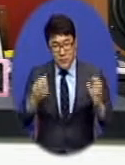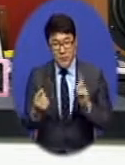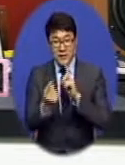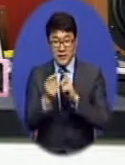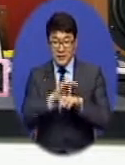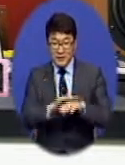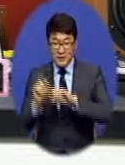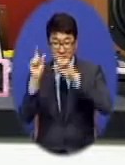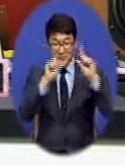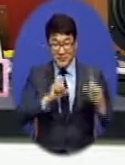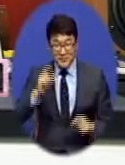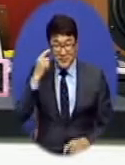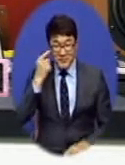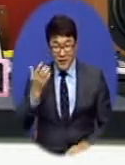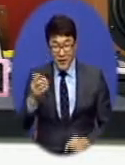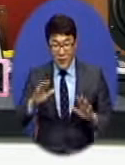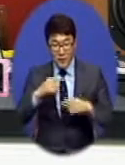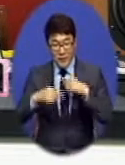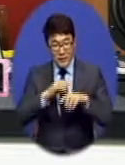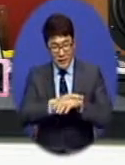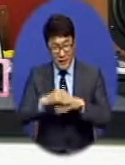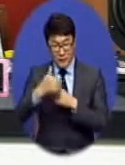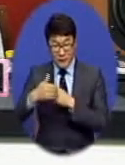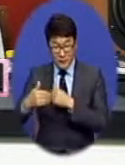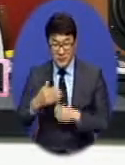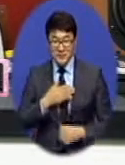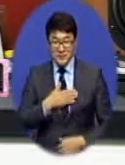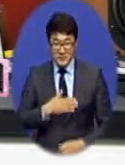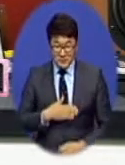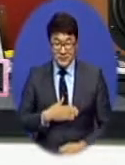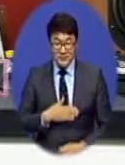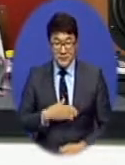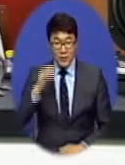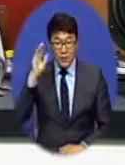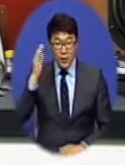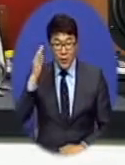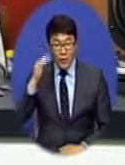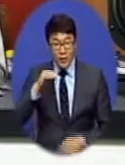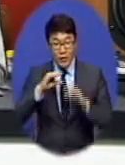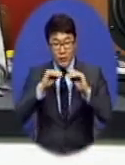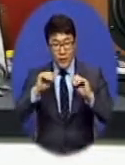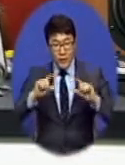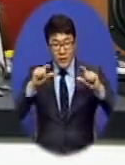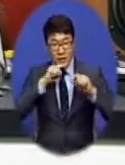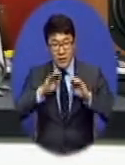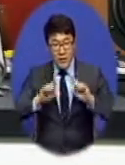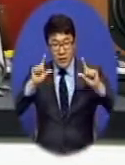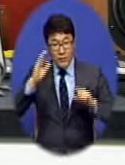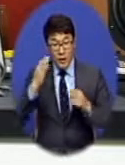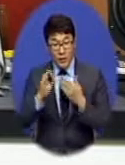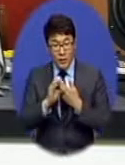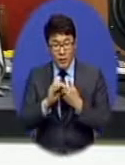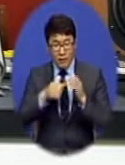잘 지내셨나요? 네. 오늘도 수화 잘 부탁드리겠습니다. 자, 요즘에요. 네. 주말마다 이 설악산